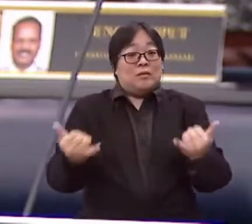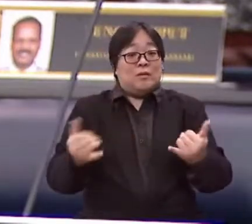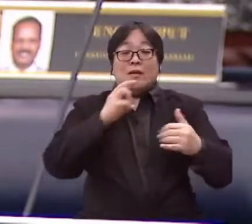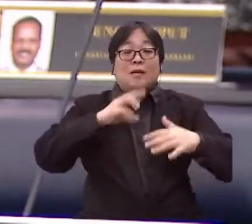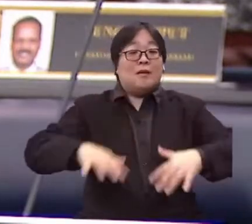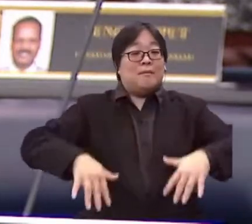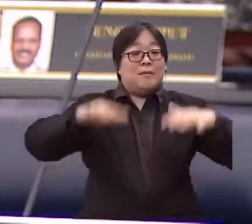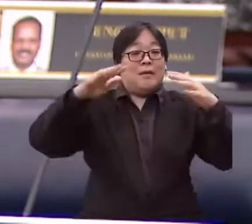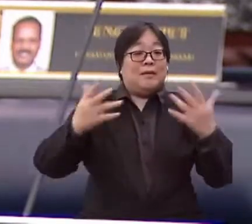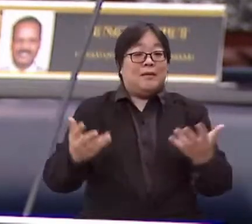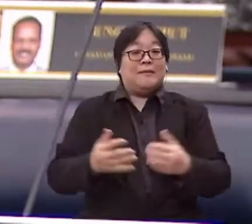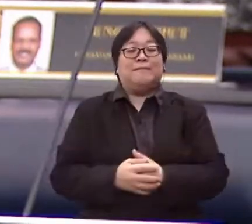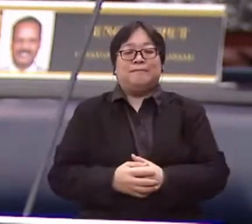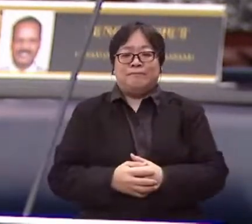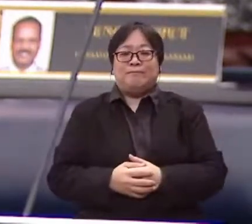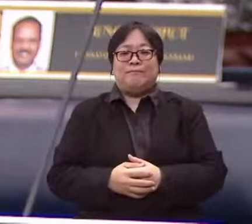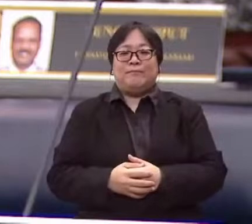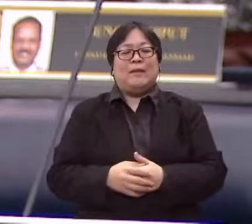adalah